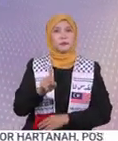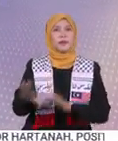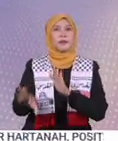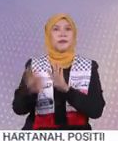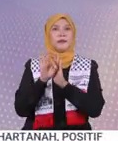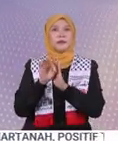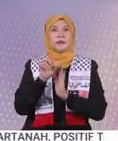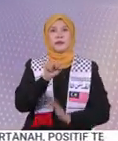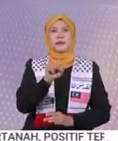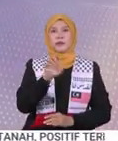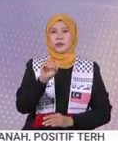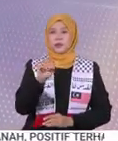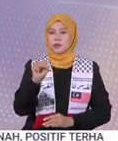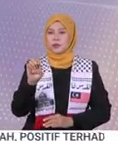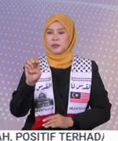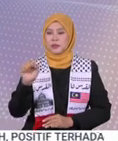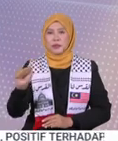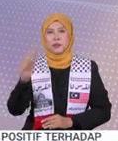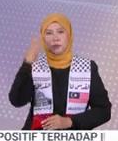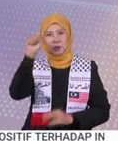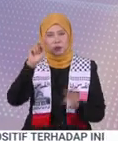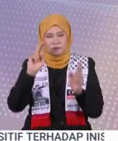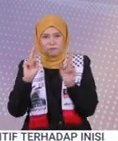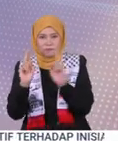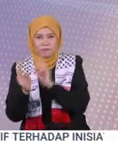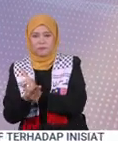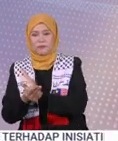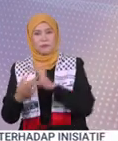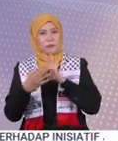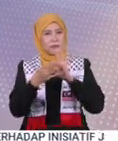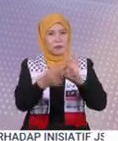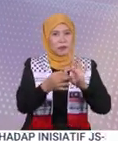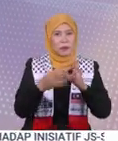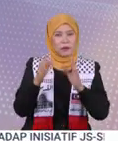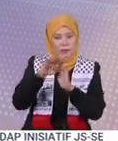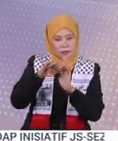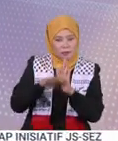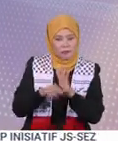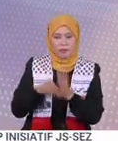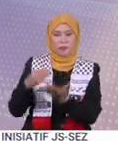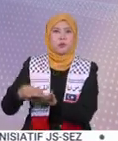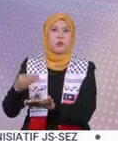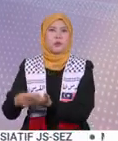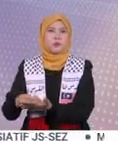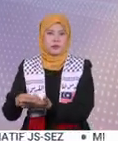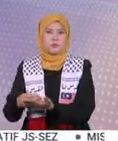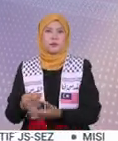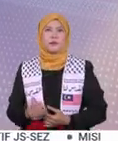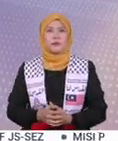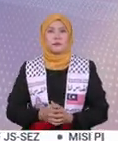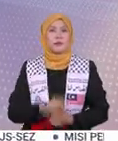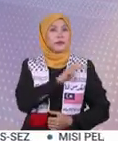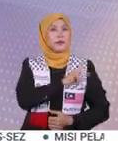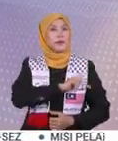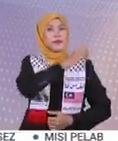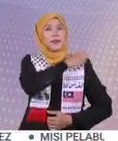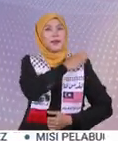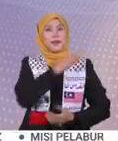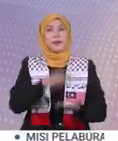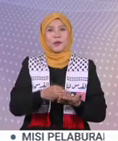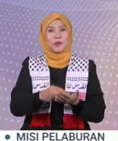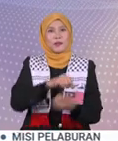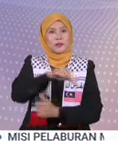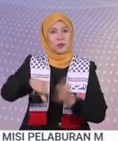SOSI sebagai pembuat perubahan dan rakan pelaksana dalam agenda kewangan sosialnya. Ketua Pegawai Kewangan